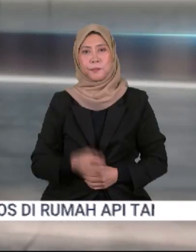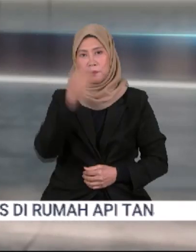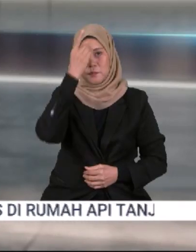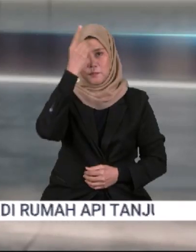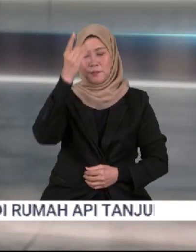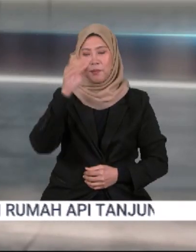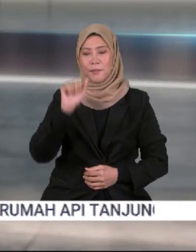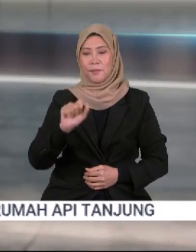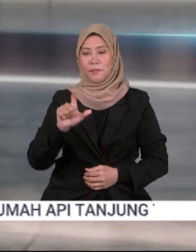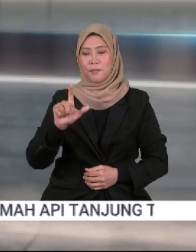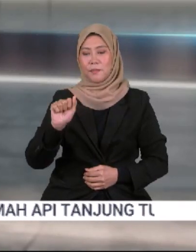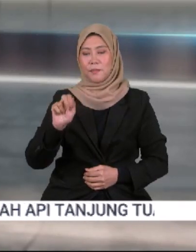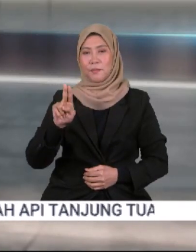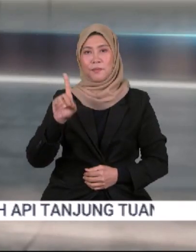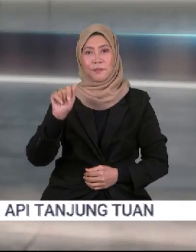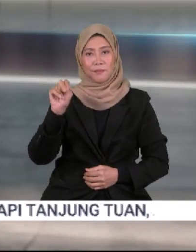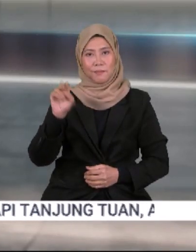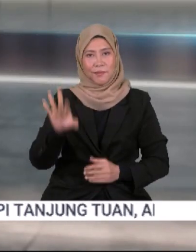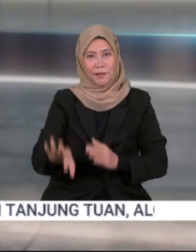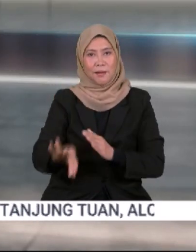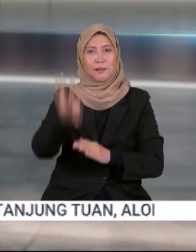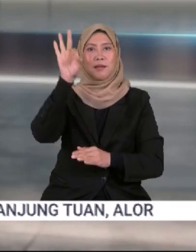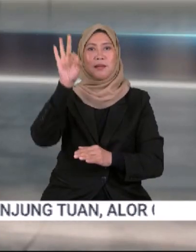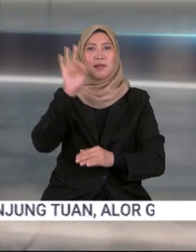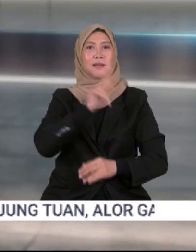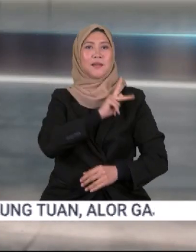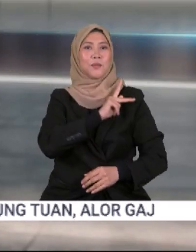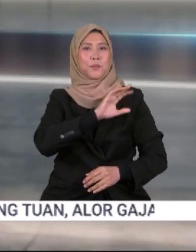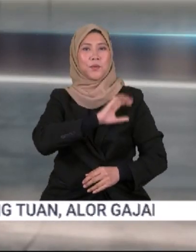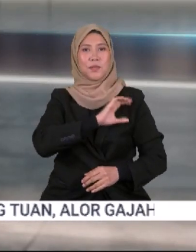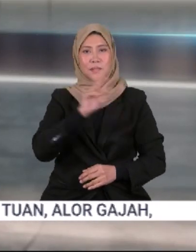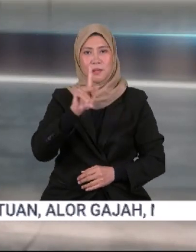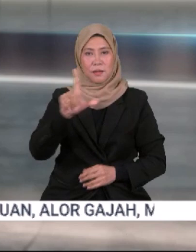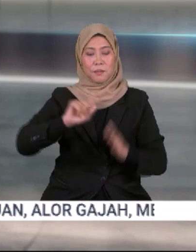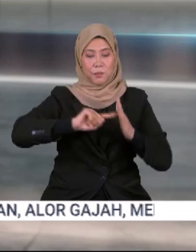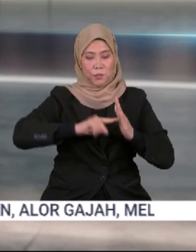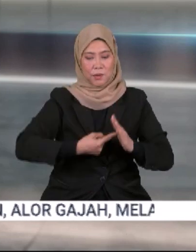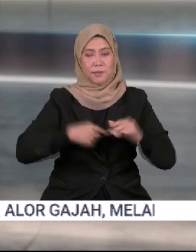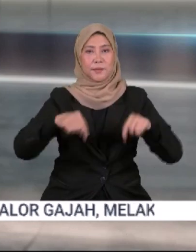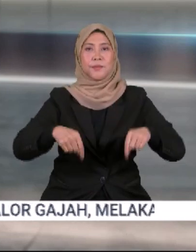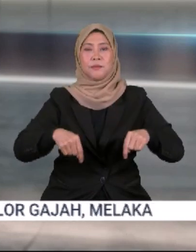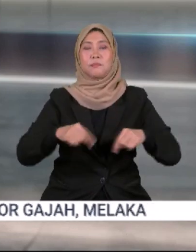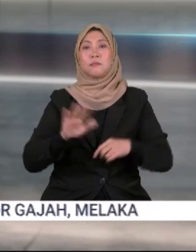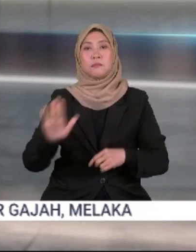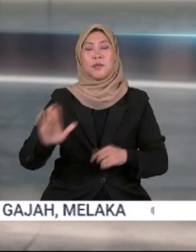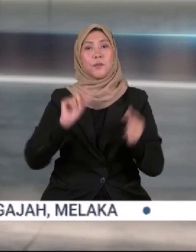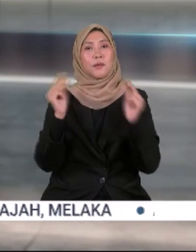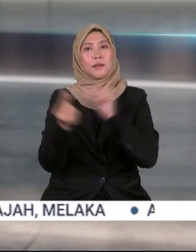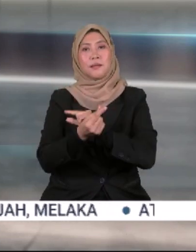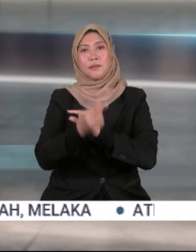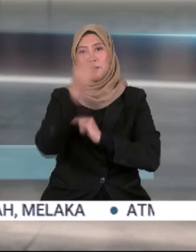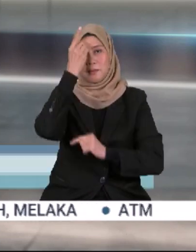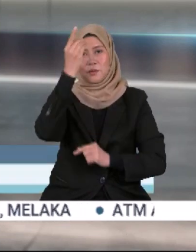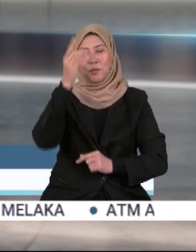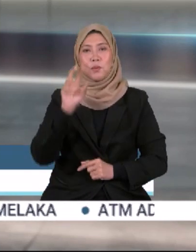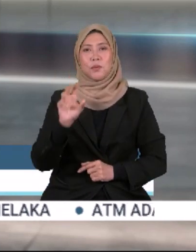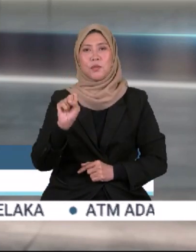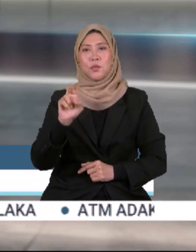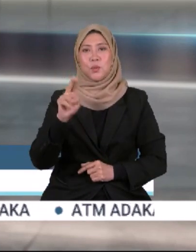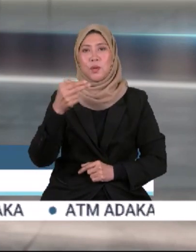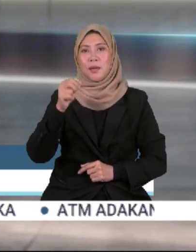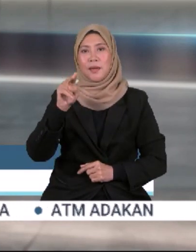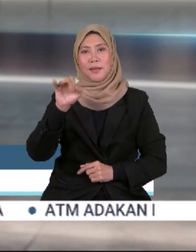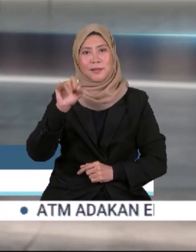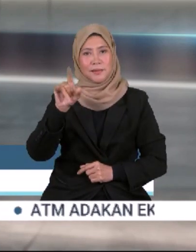Dato' Alauddin Abdul Majid dilantik sebagai Ketua Polis Kuala Lumpur berkuat kuasa hari ini. Beliau menggantikan Dato' Sri Muhammad Shuhaili